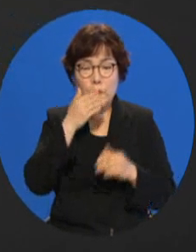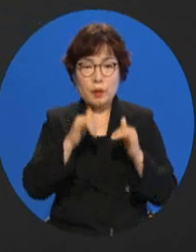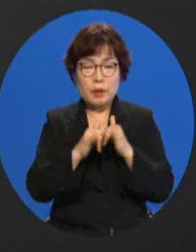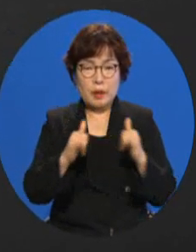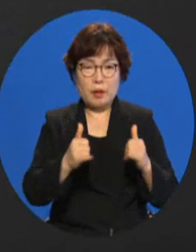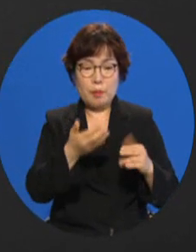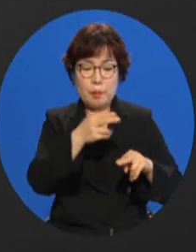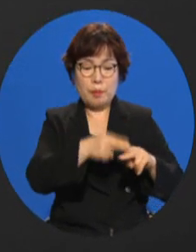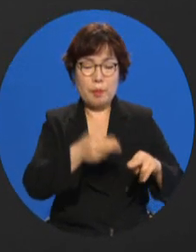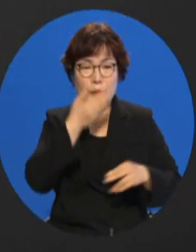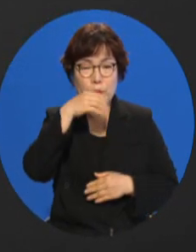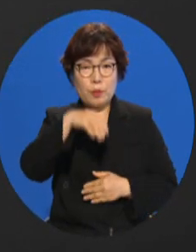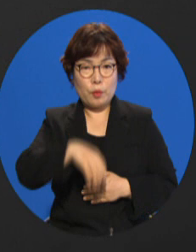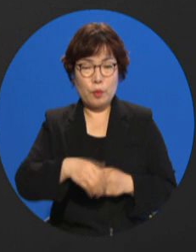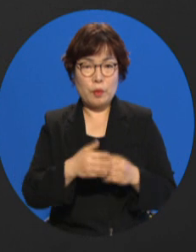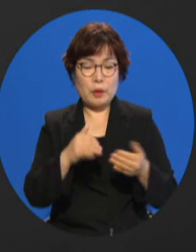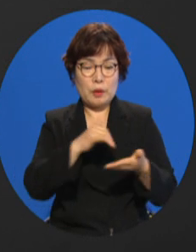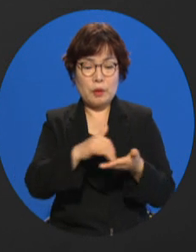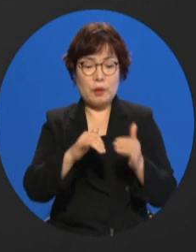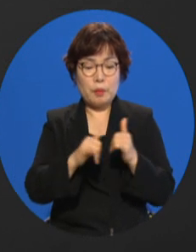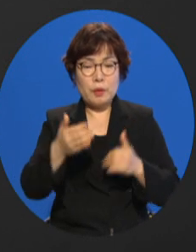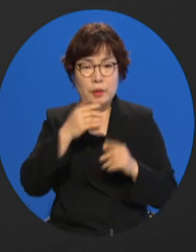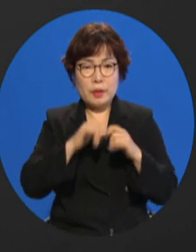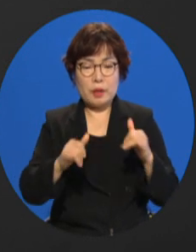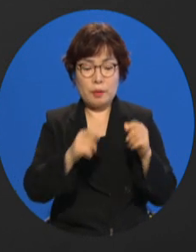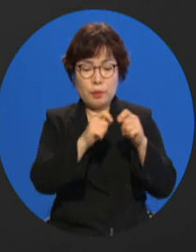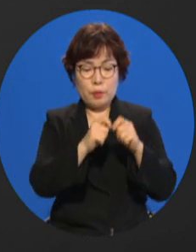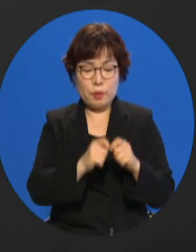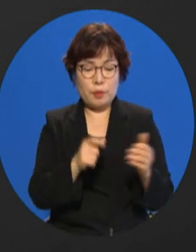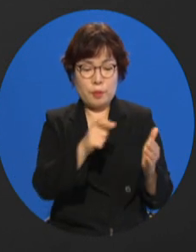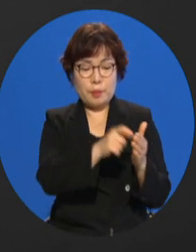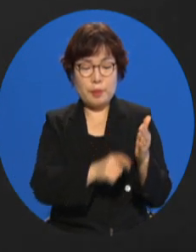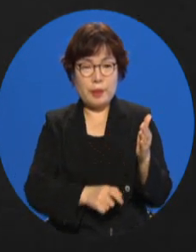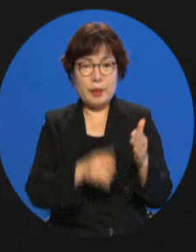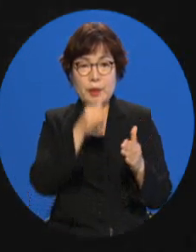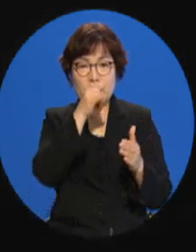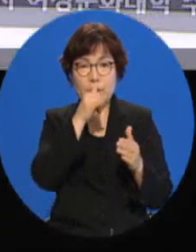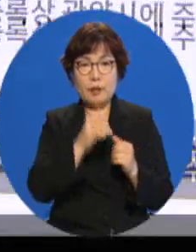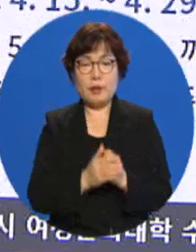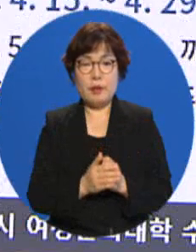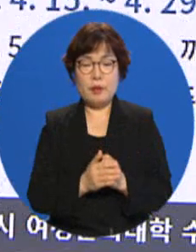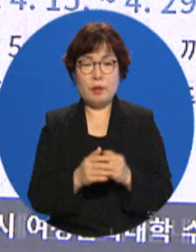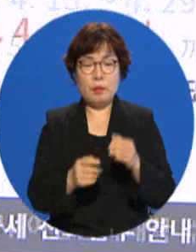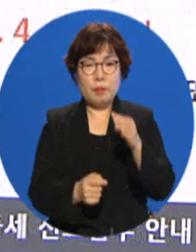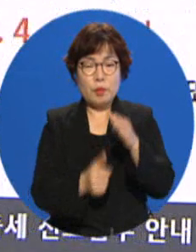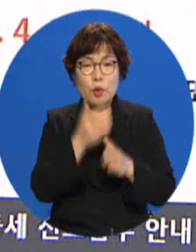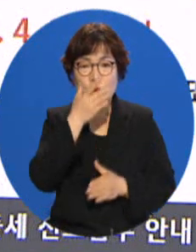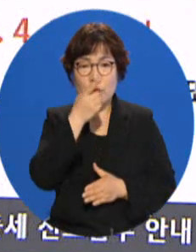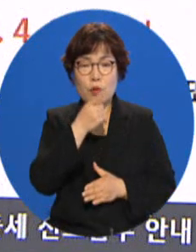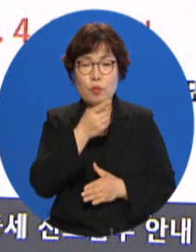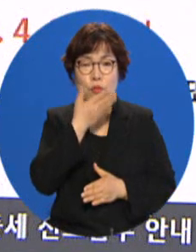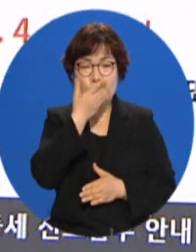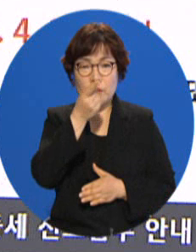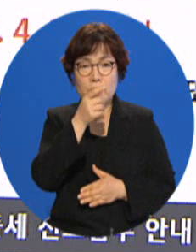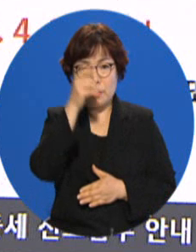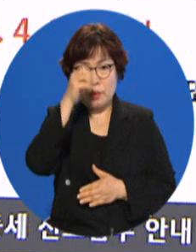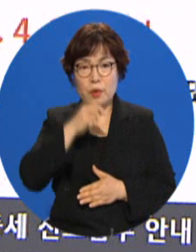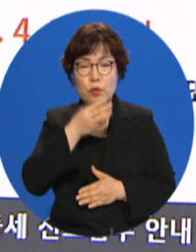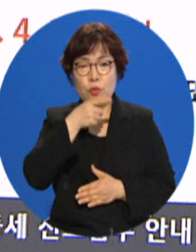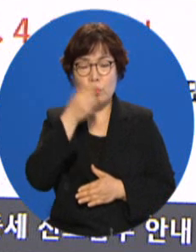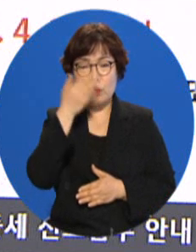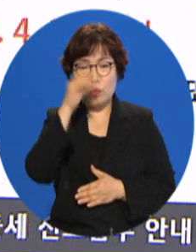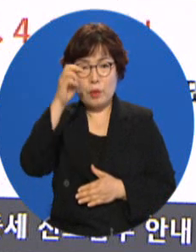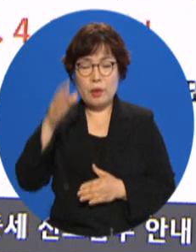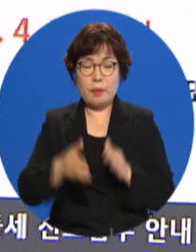식당 이름은 물론 함께한 인원수까지 자세히 드러나 있습니다. 유독 여수와 순천, 광양시만 주요